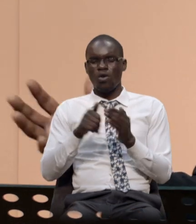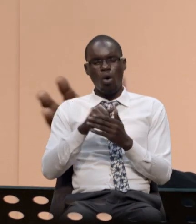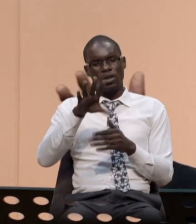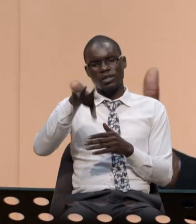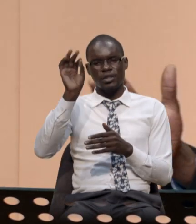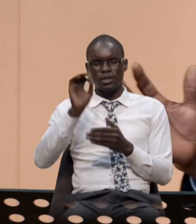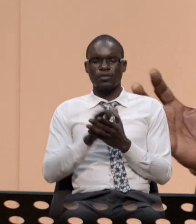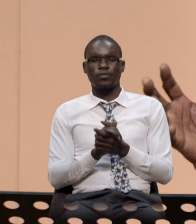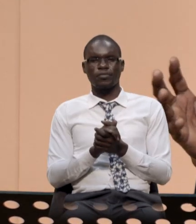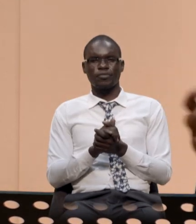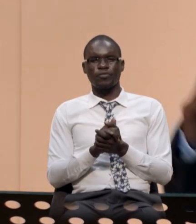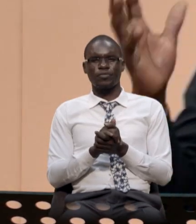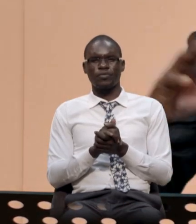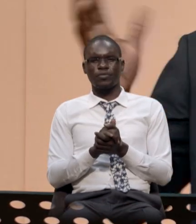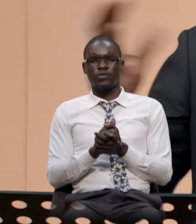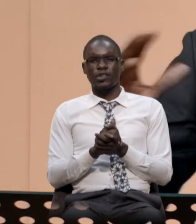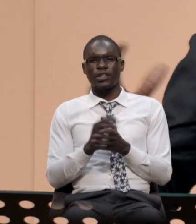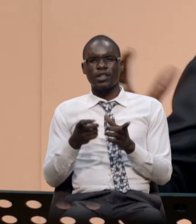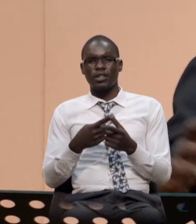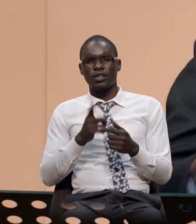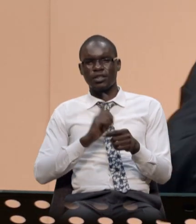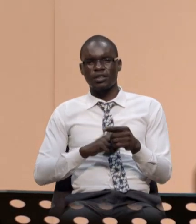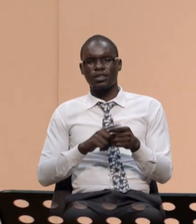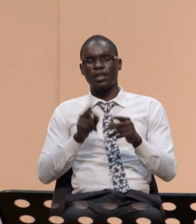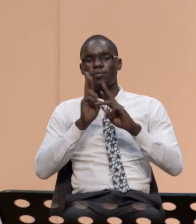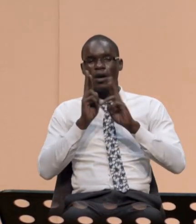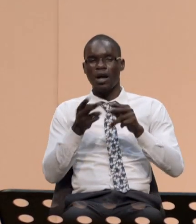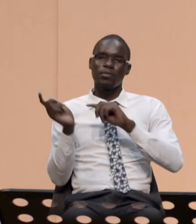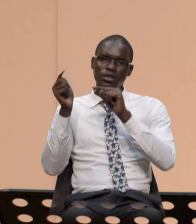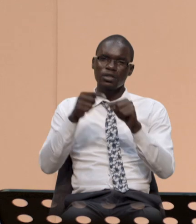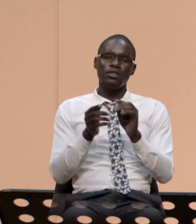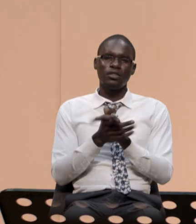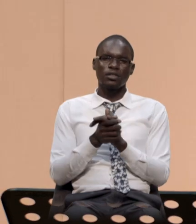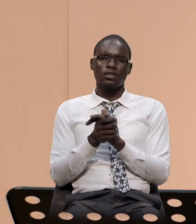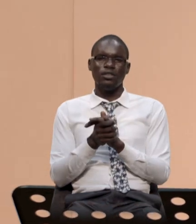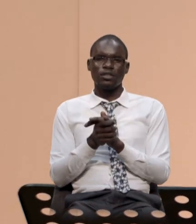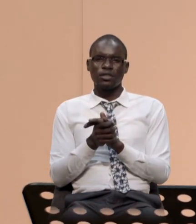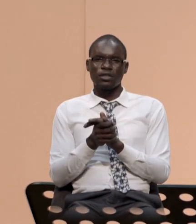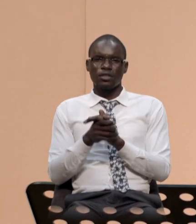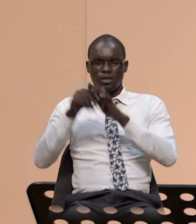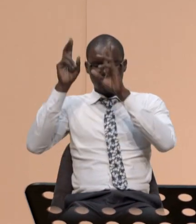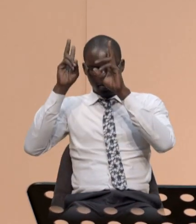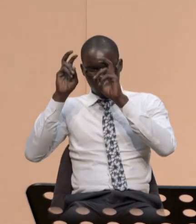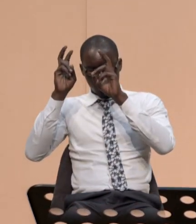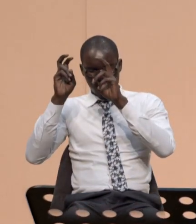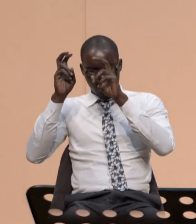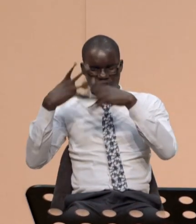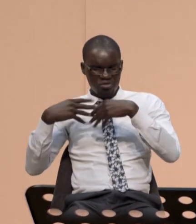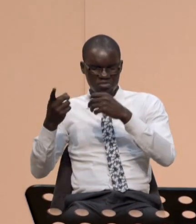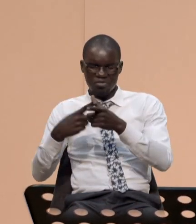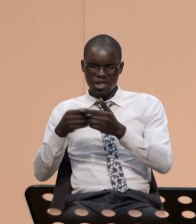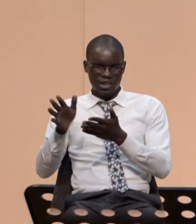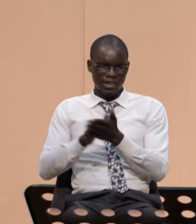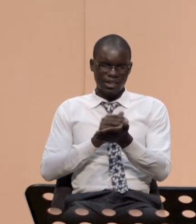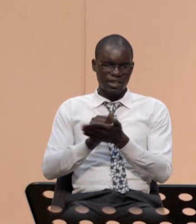imechukuliwa. Na ripoti hii ilipokuja, shetani ndiye aliyeenda akaharibu kila kitu.